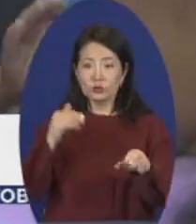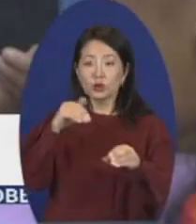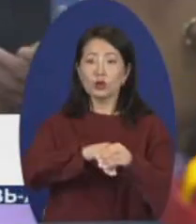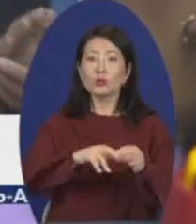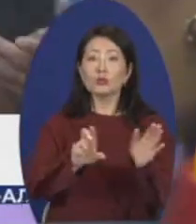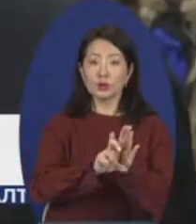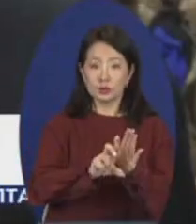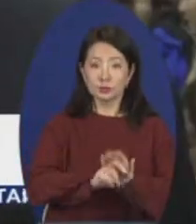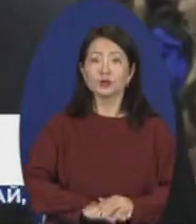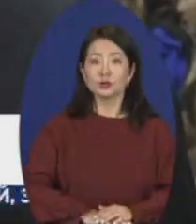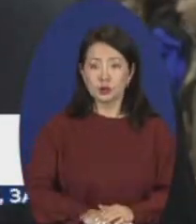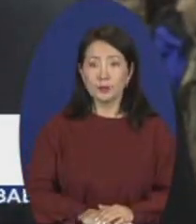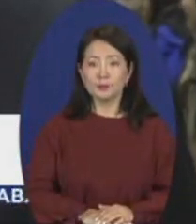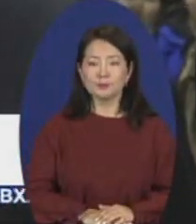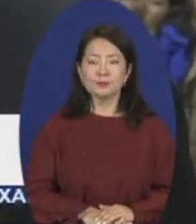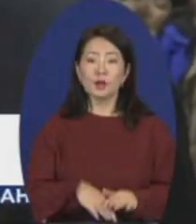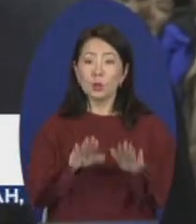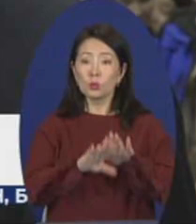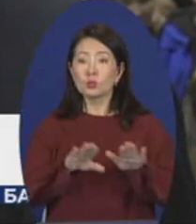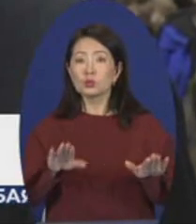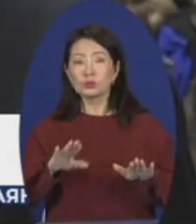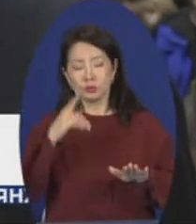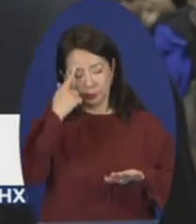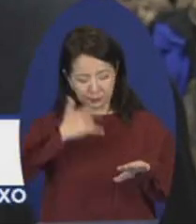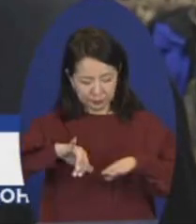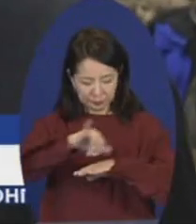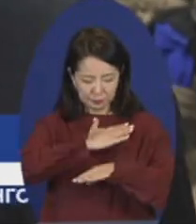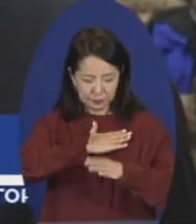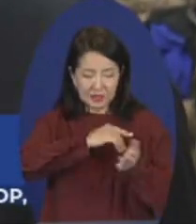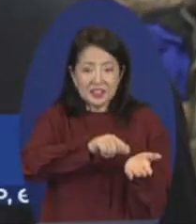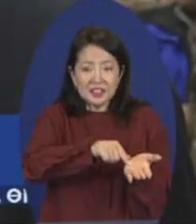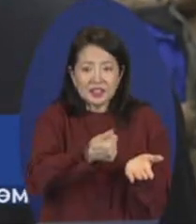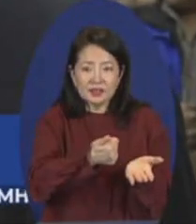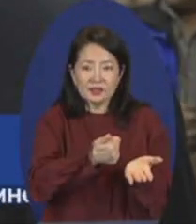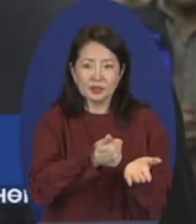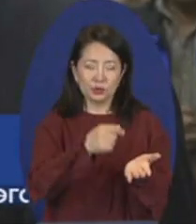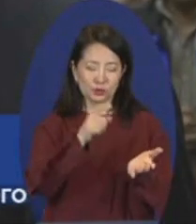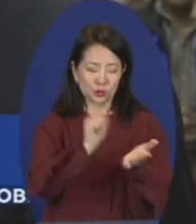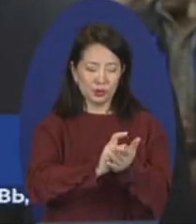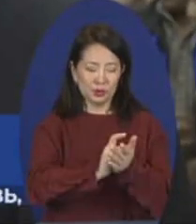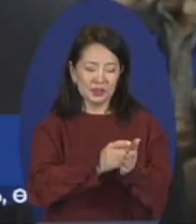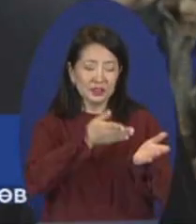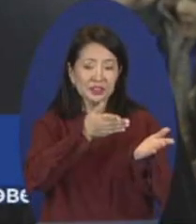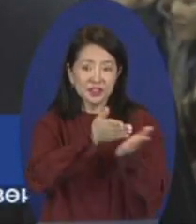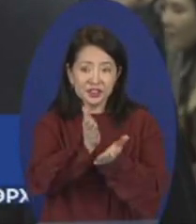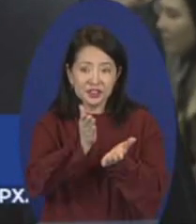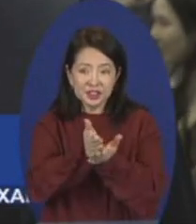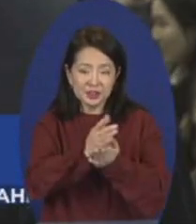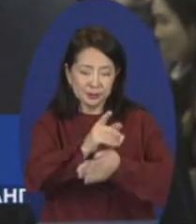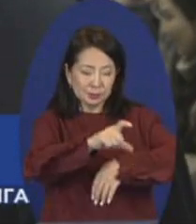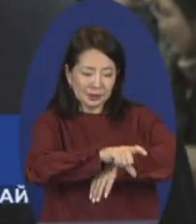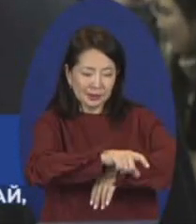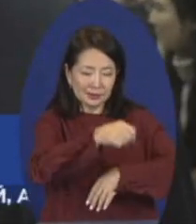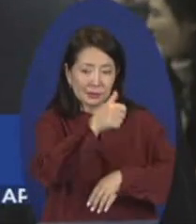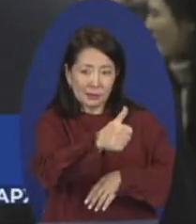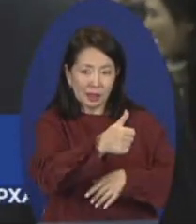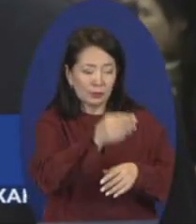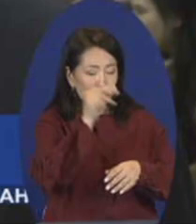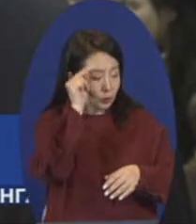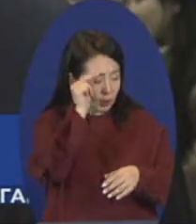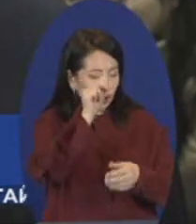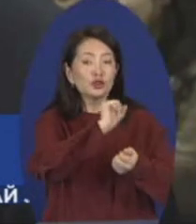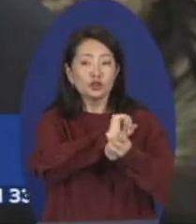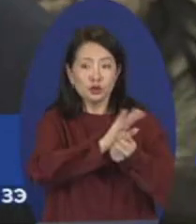юм. Энэ хүүхдүүд маань бол яг Монгол улсад хэрэгтэй байгаа тэргүүлэх чиглэлээр хэрэгцээтэй мэрэгжлэр одоо төгсөж ирж энэ хажуу